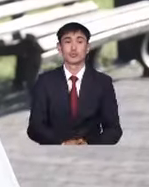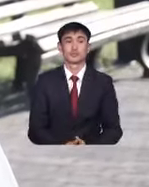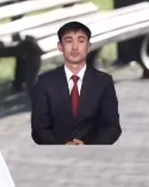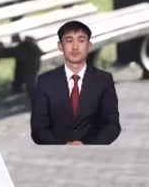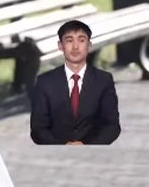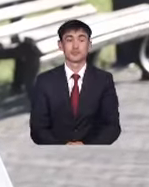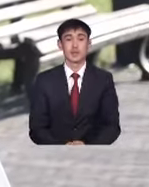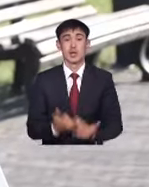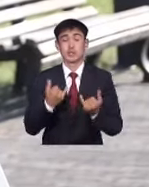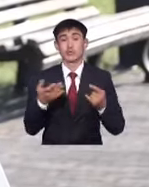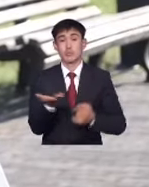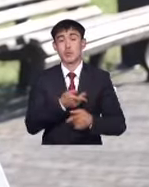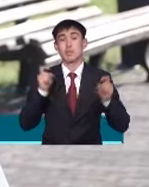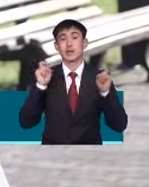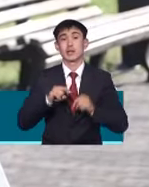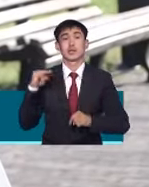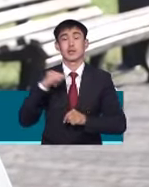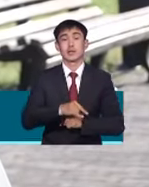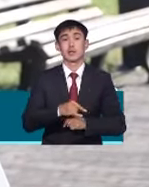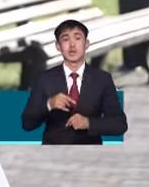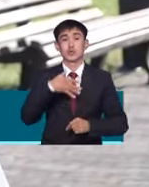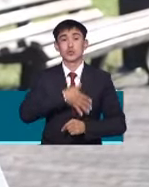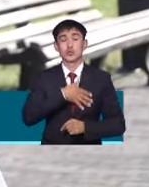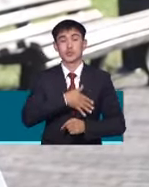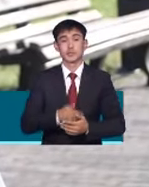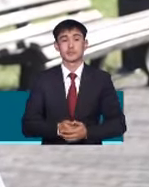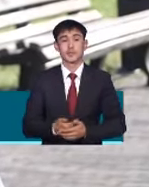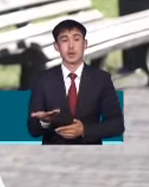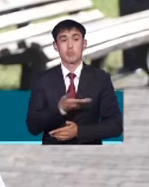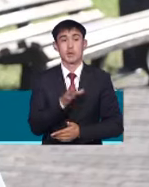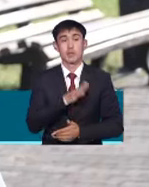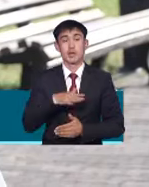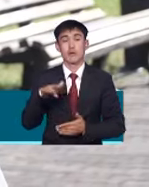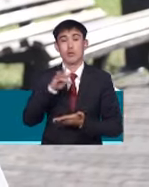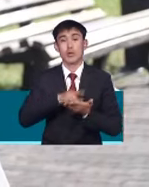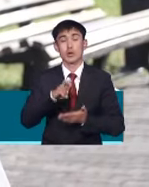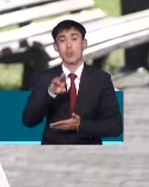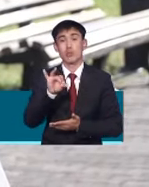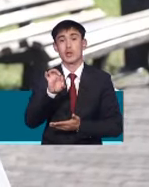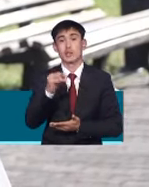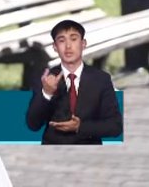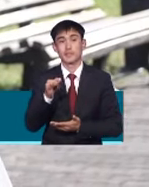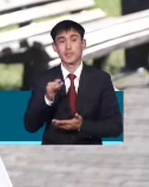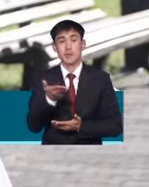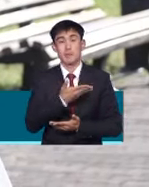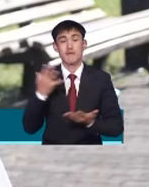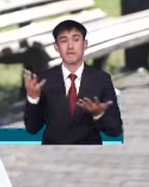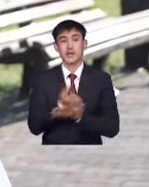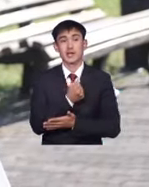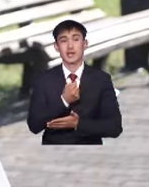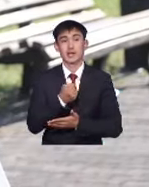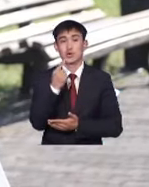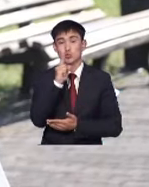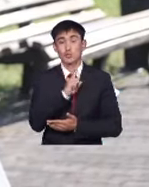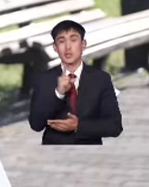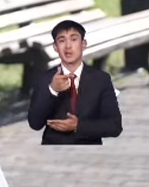Сегодня мы прилетели из Грузии А мы были в городе Кобулети мы выиграли супер